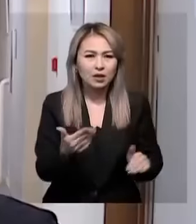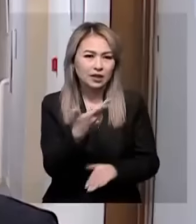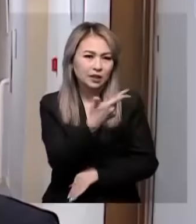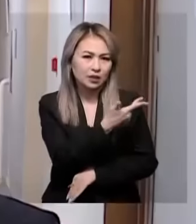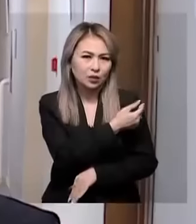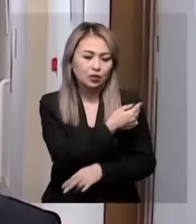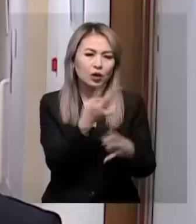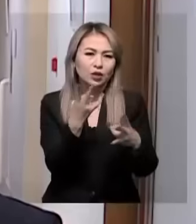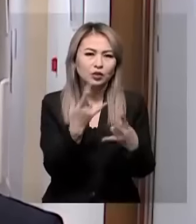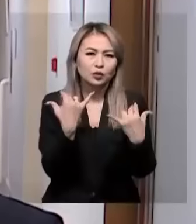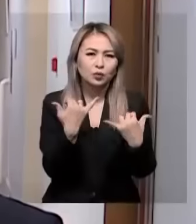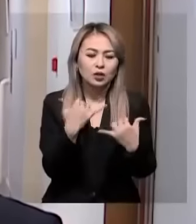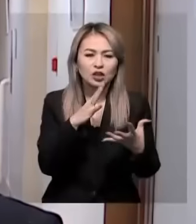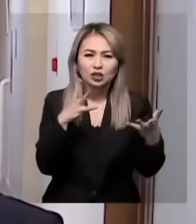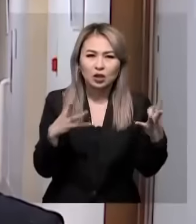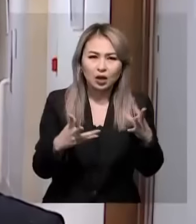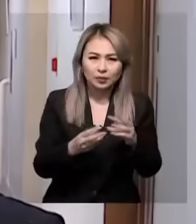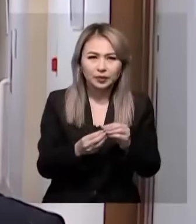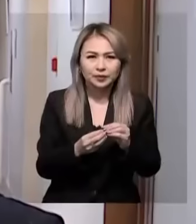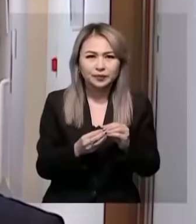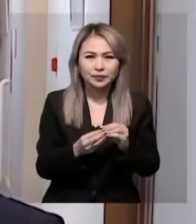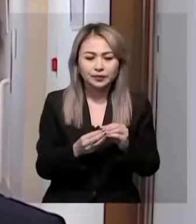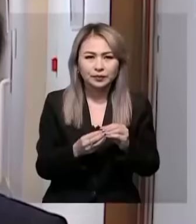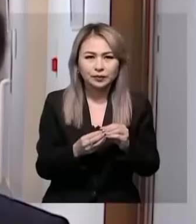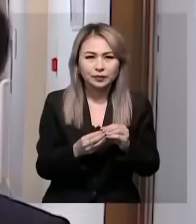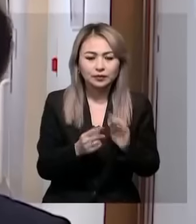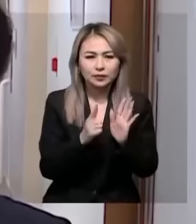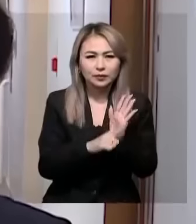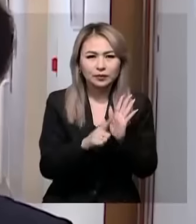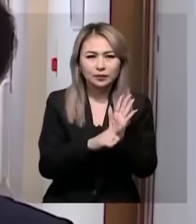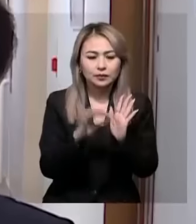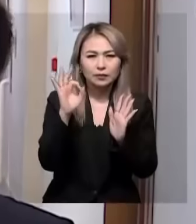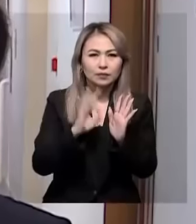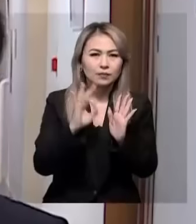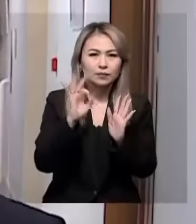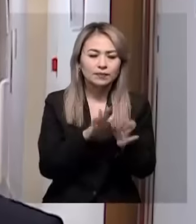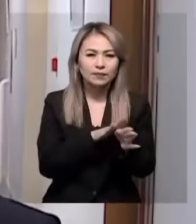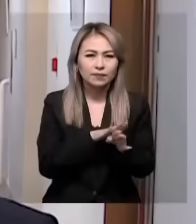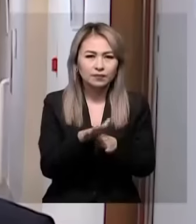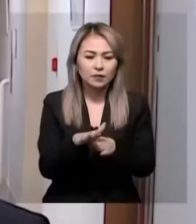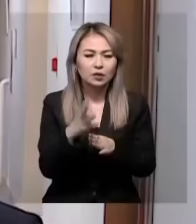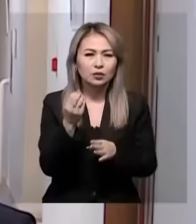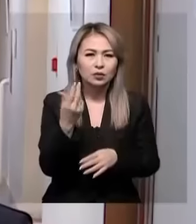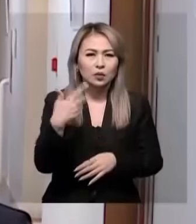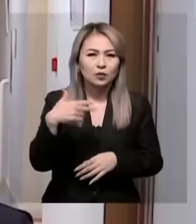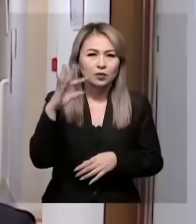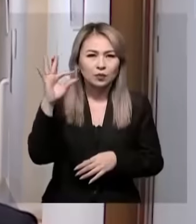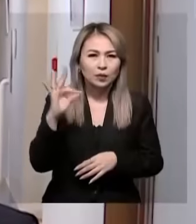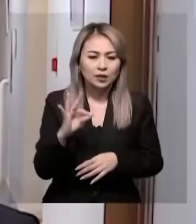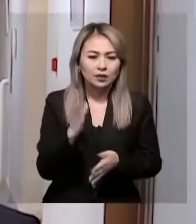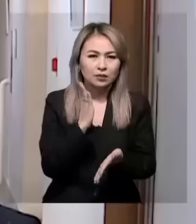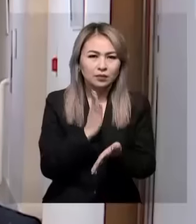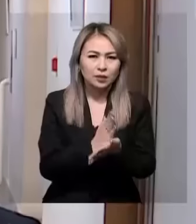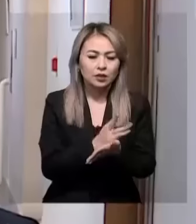еді. Бүгінгі күнге жалпы осы иммундаудың 70% орындалды. Әлде 30% бар. Бұған